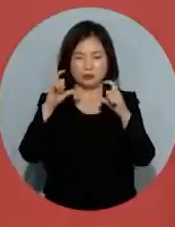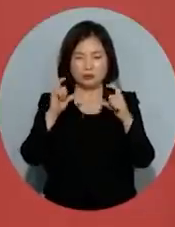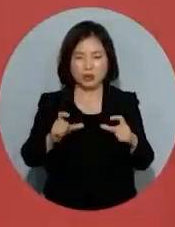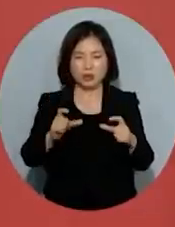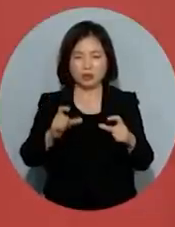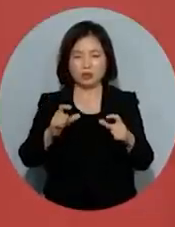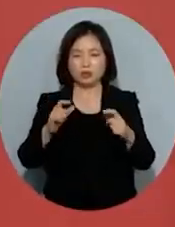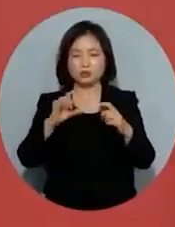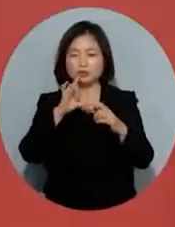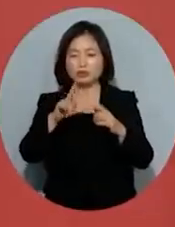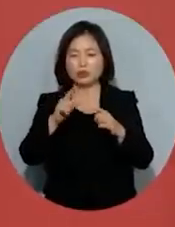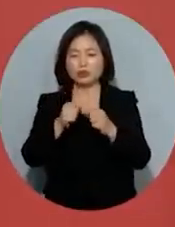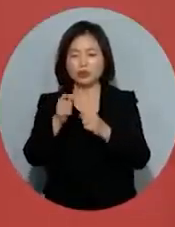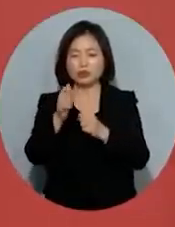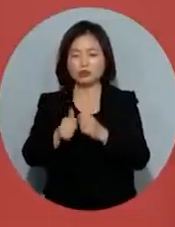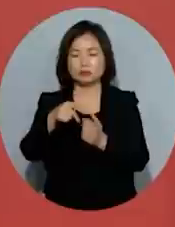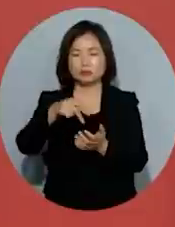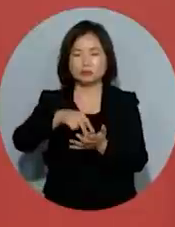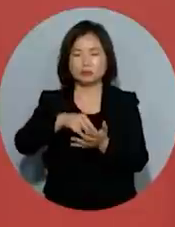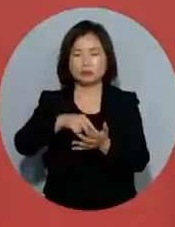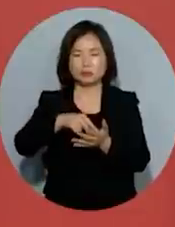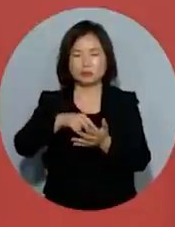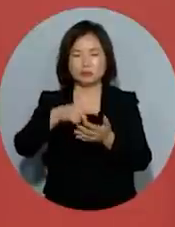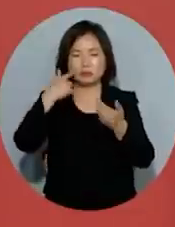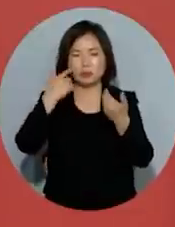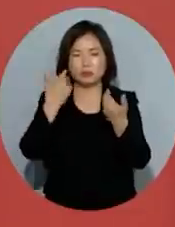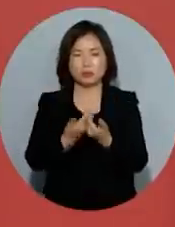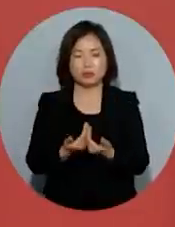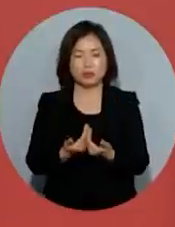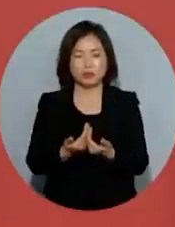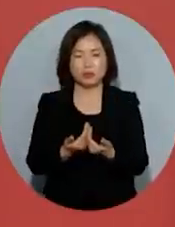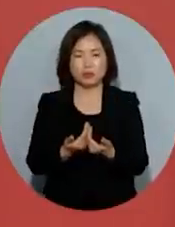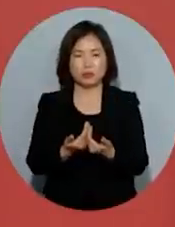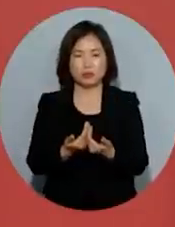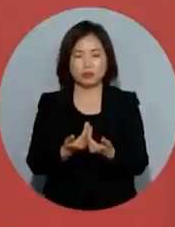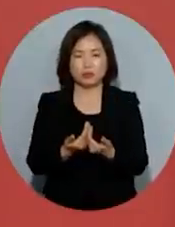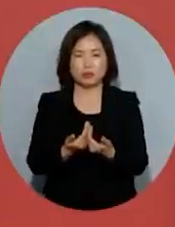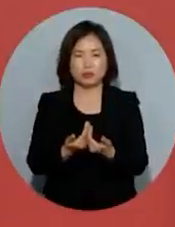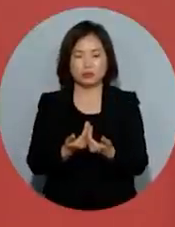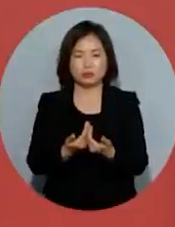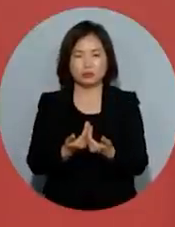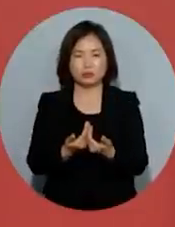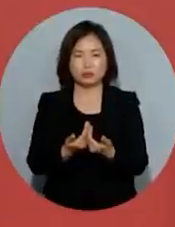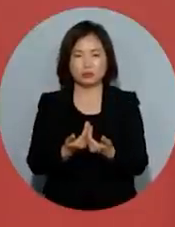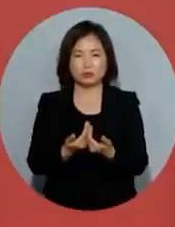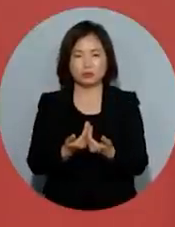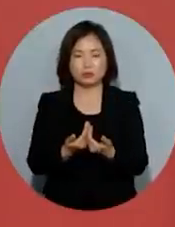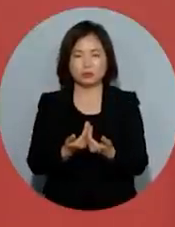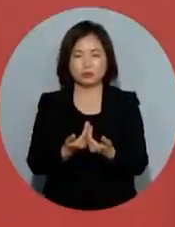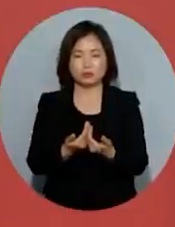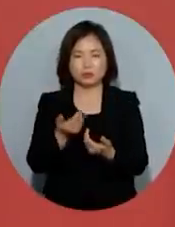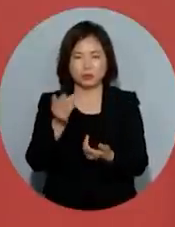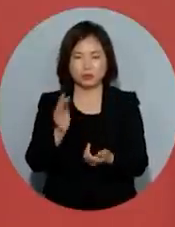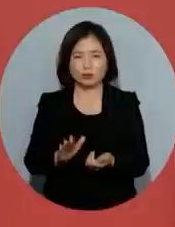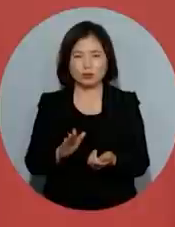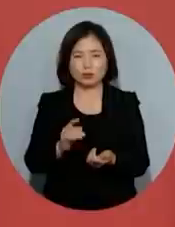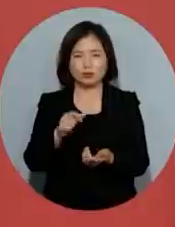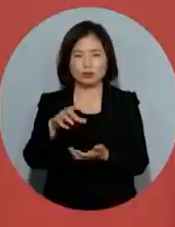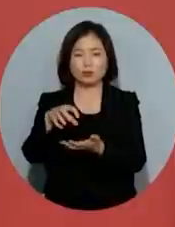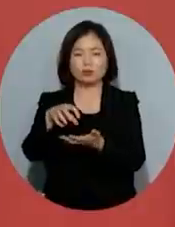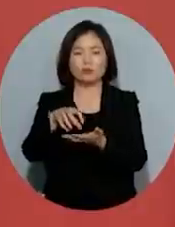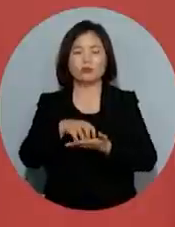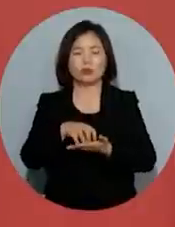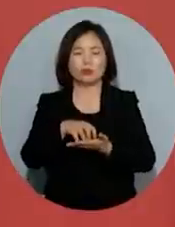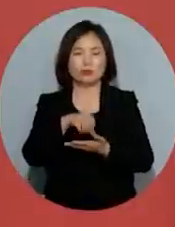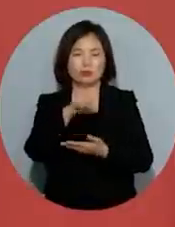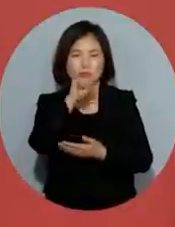자격으로 반대를 하고 불허를 했는데 그때 좀 받아주시지